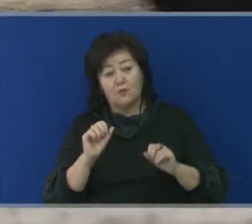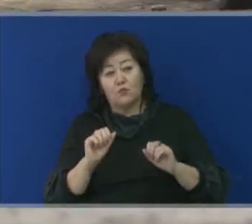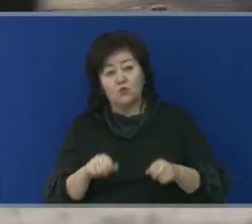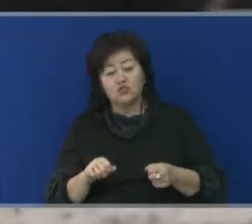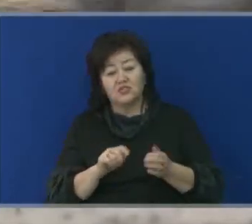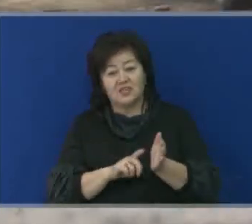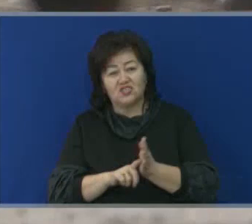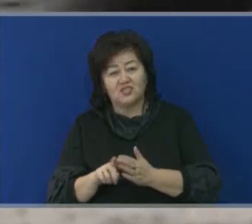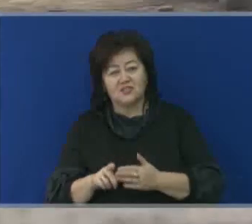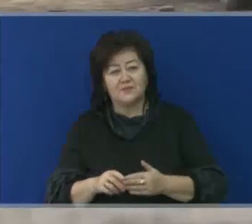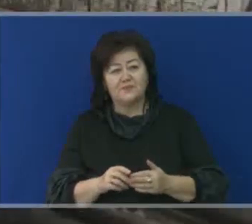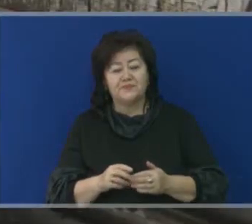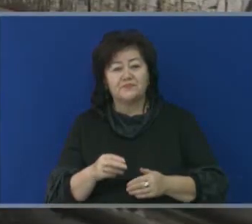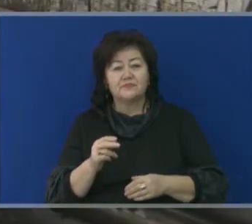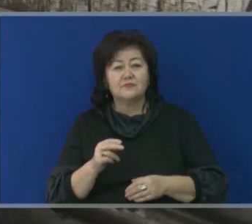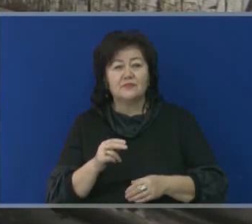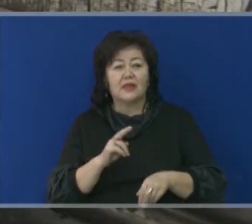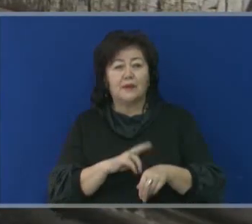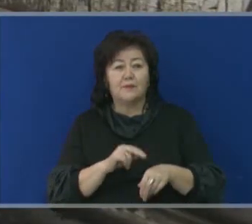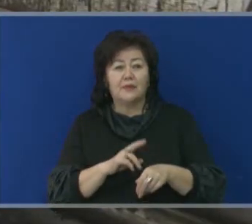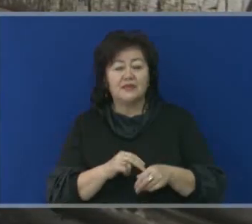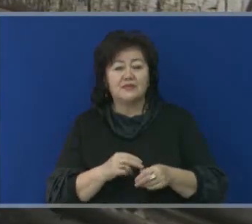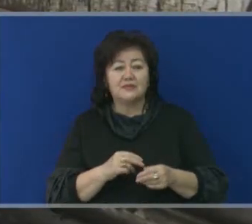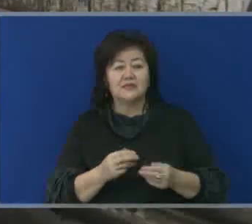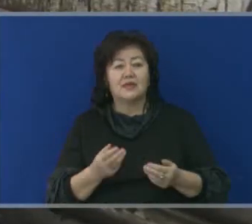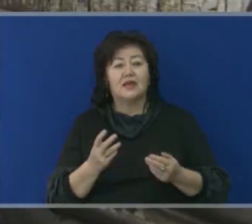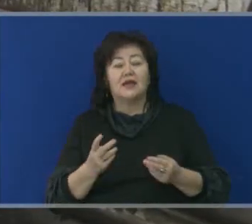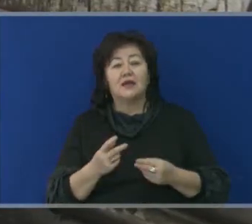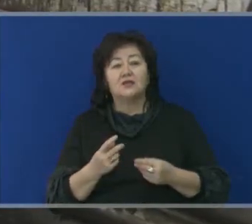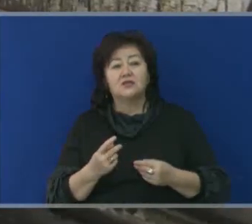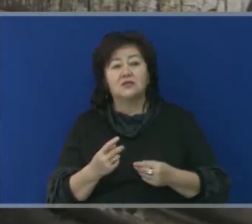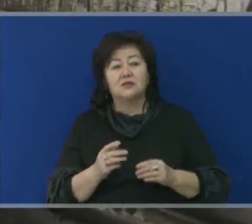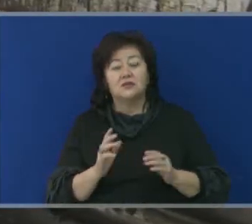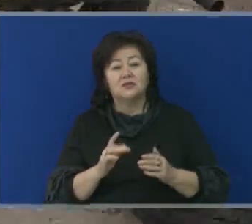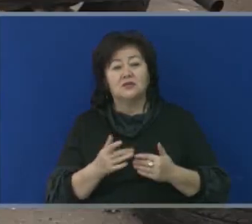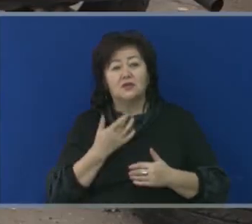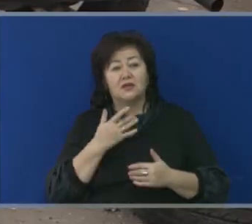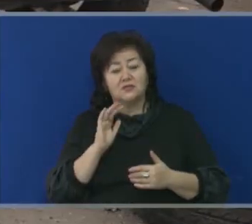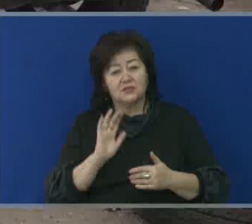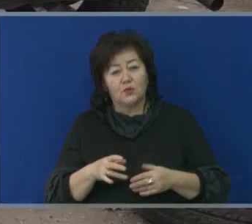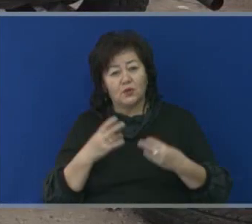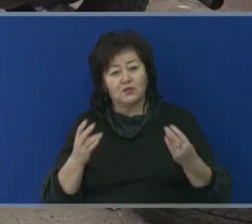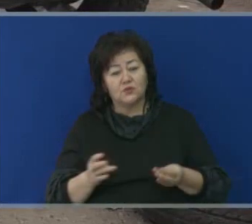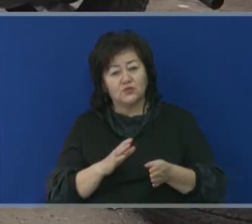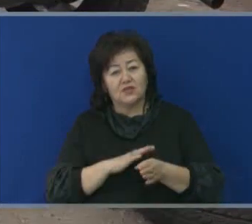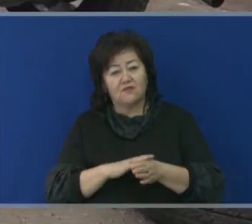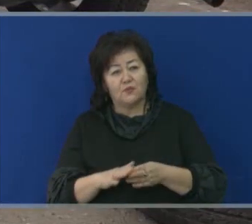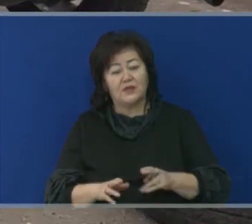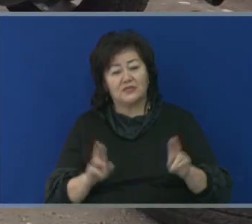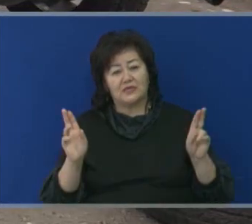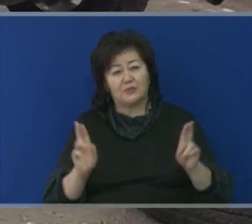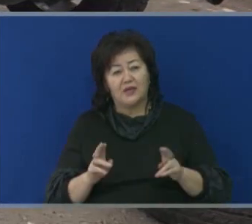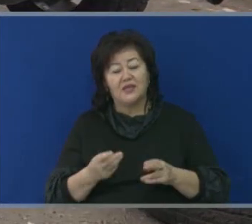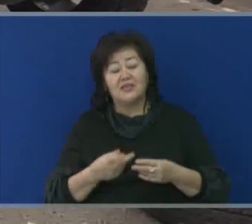области Абай просит всех участников дорожного движения при выезде на загородные трассы строго соблюдать правила дорожного движения, убедиться в техническом